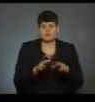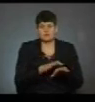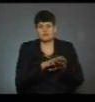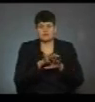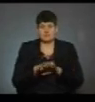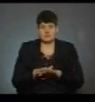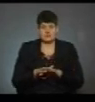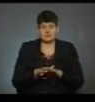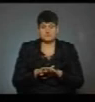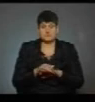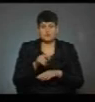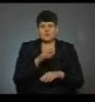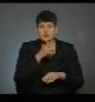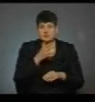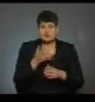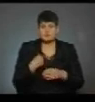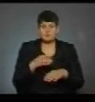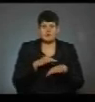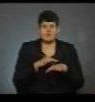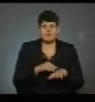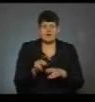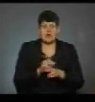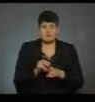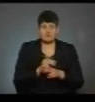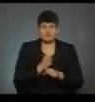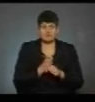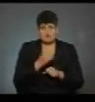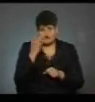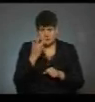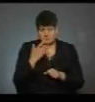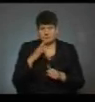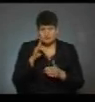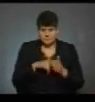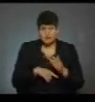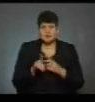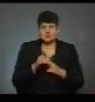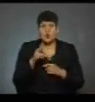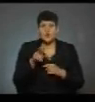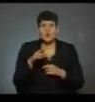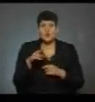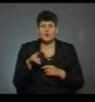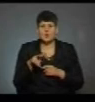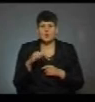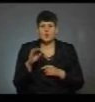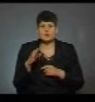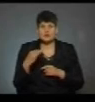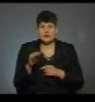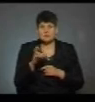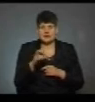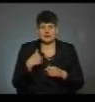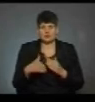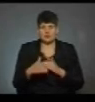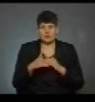який ми проводили ремонтні роботи влітку. Ми будемо сподіватися, звичайно, що лютий і березень нам допоможуть. Яка